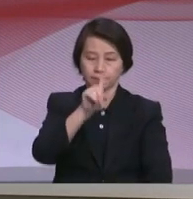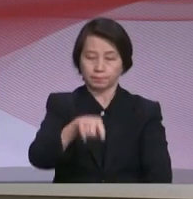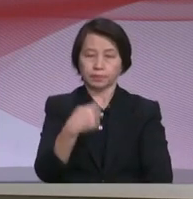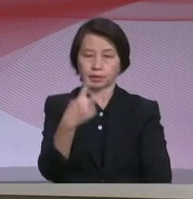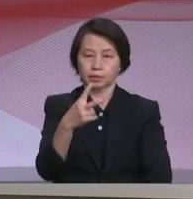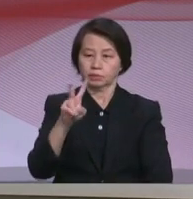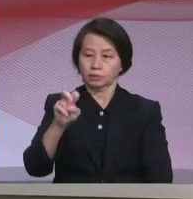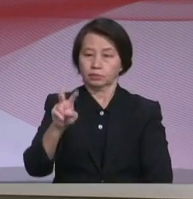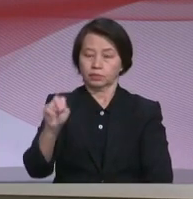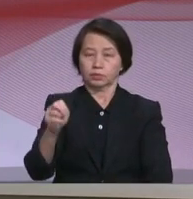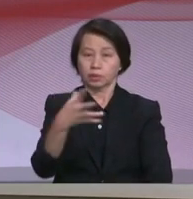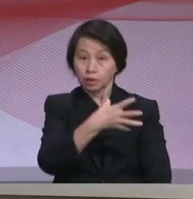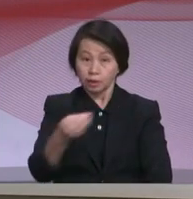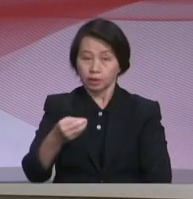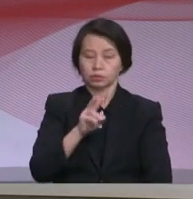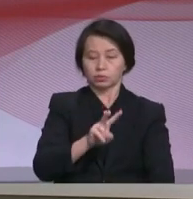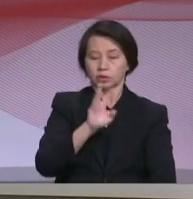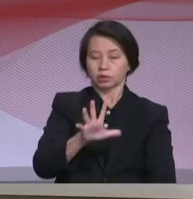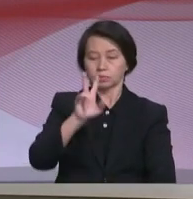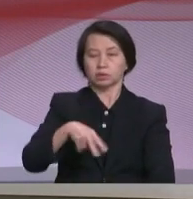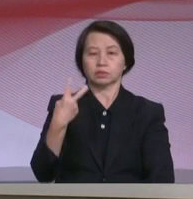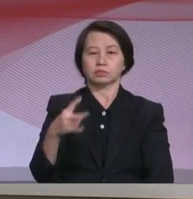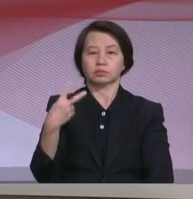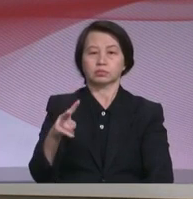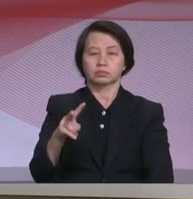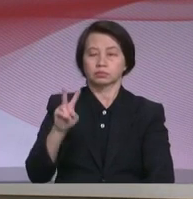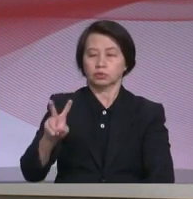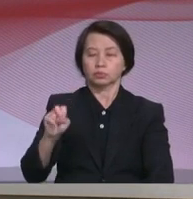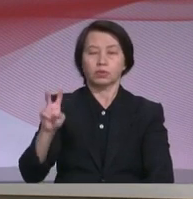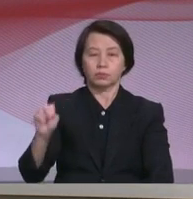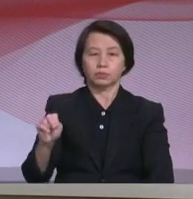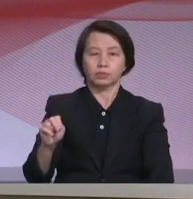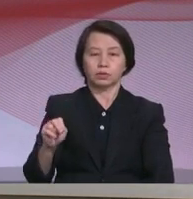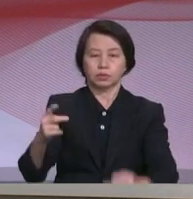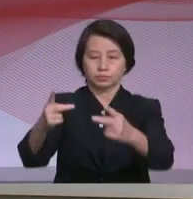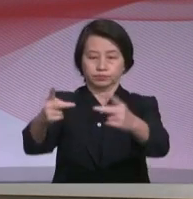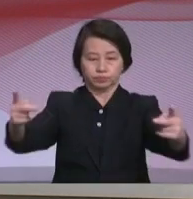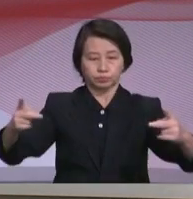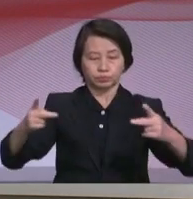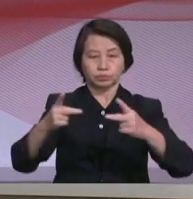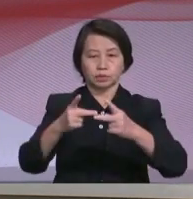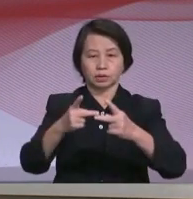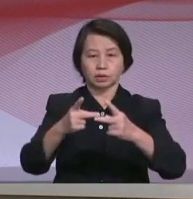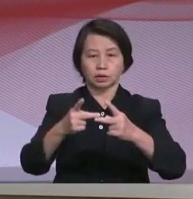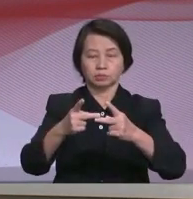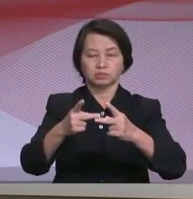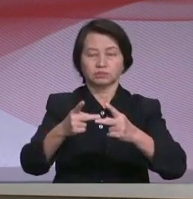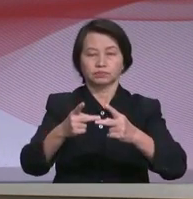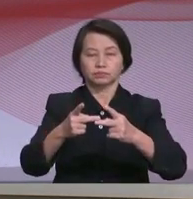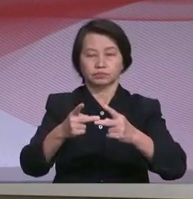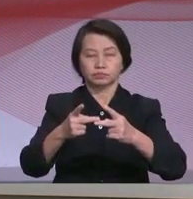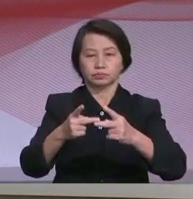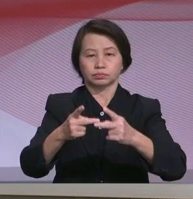Disember 2020 dan 25 Disember 2020 di kawasan-kawasan yang dilaksanakan